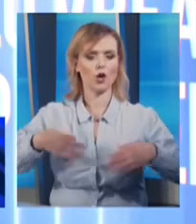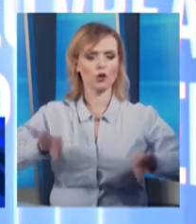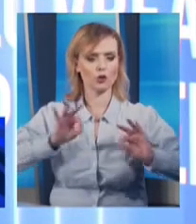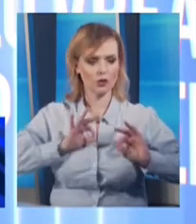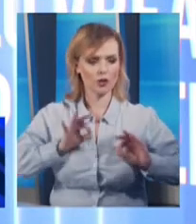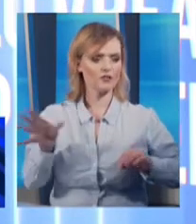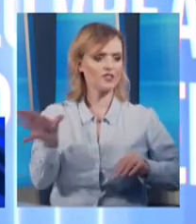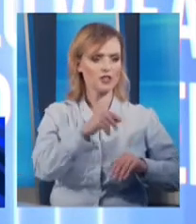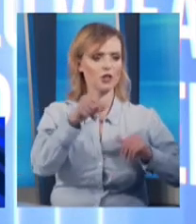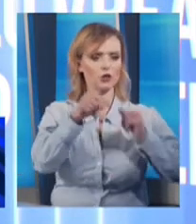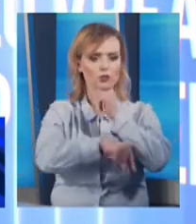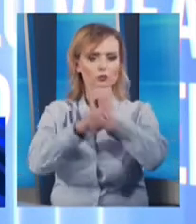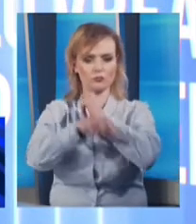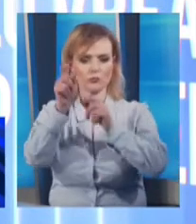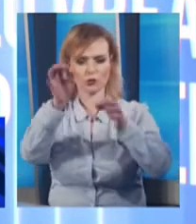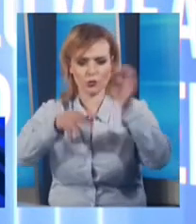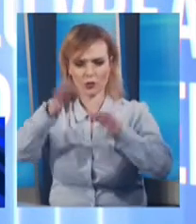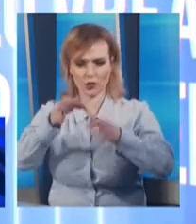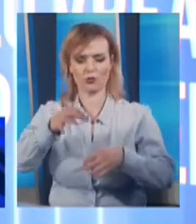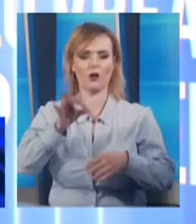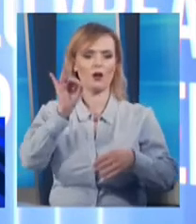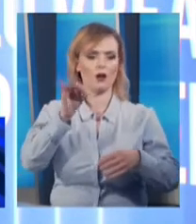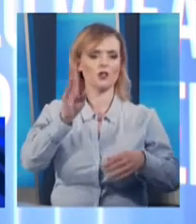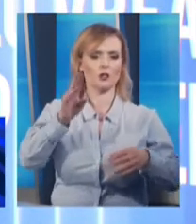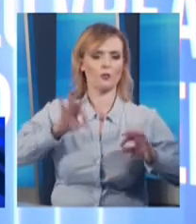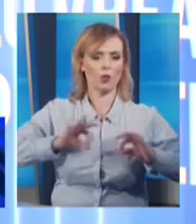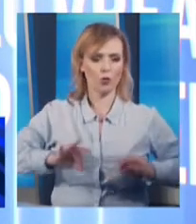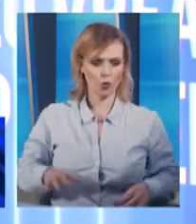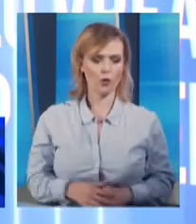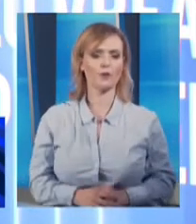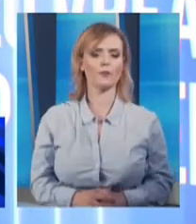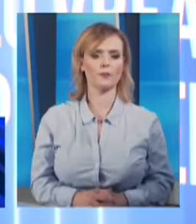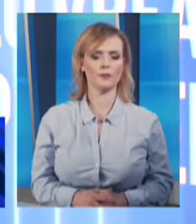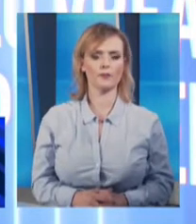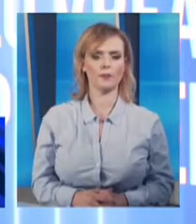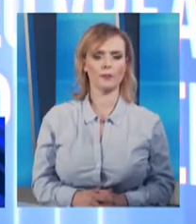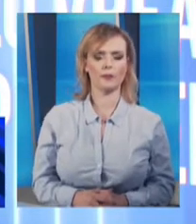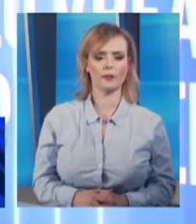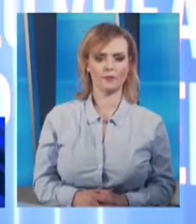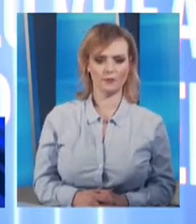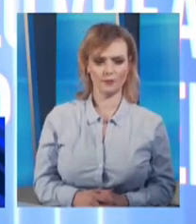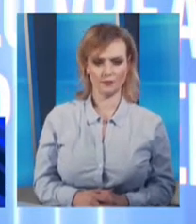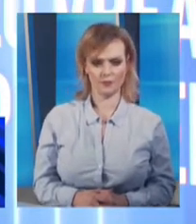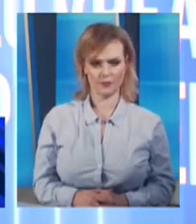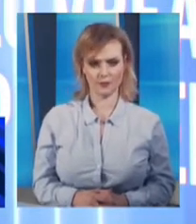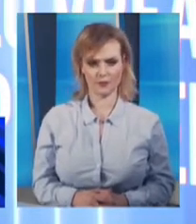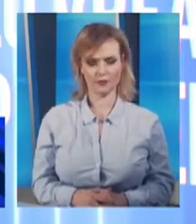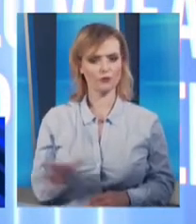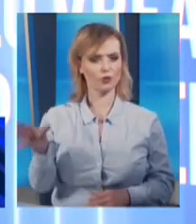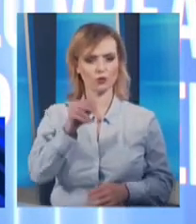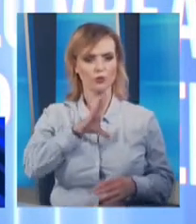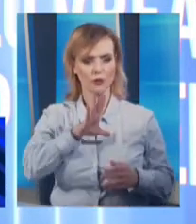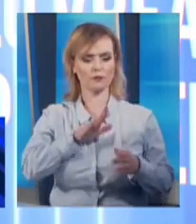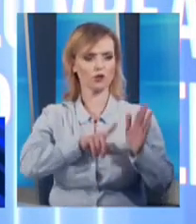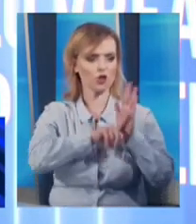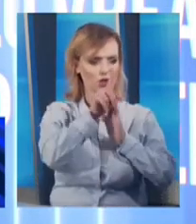supunerea acestora controlului sub aspectul proprietăților pe care le au și deferirea acestora justiției. Sunt